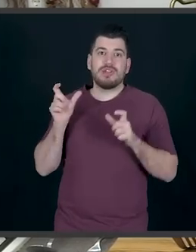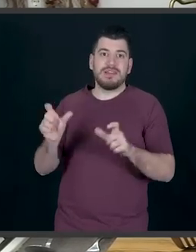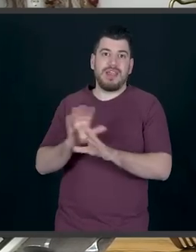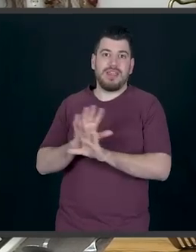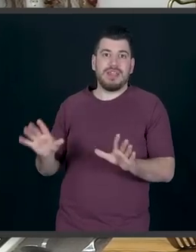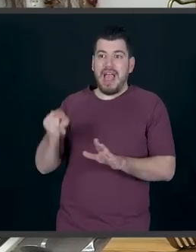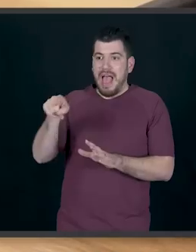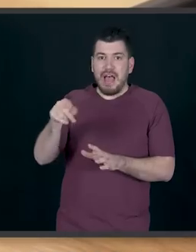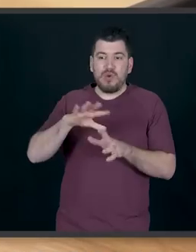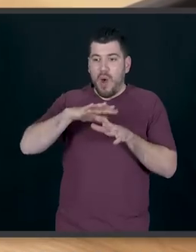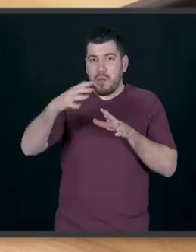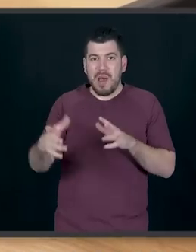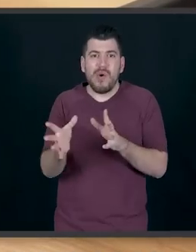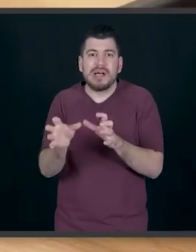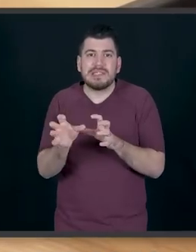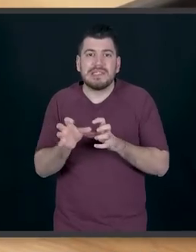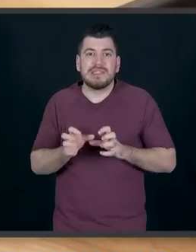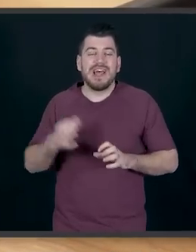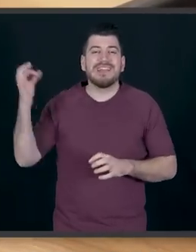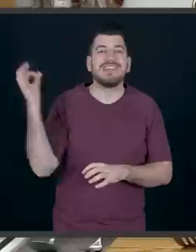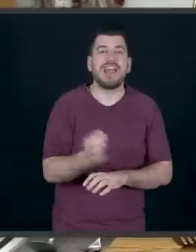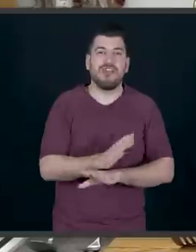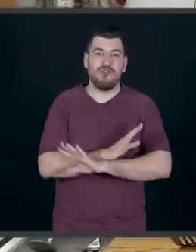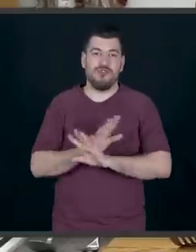από πάνω. Κοιτάξτε εδώ, κρούστη. Βλέπετε.